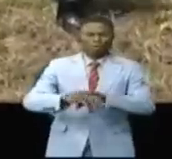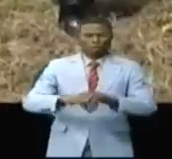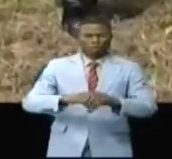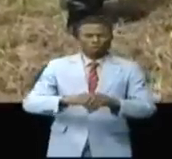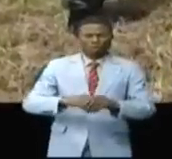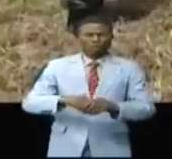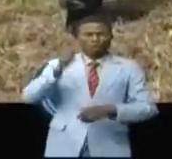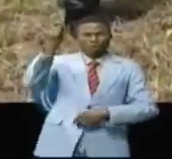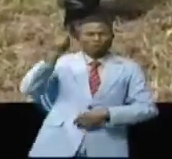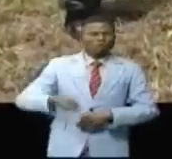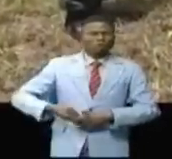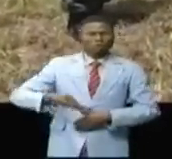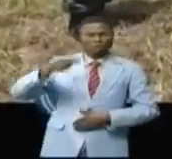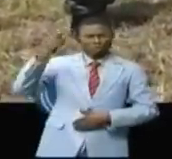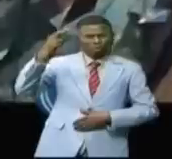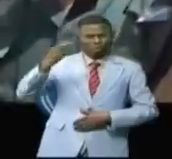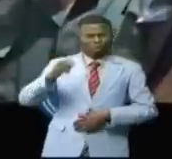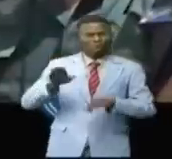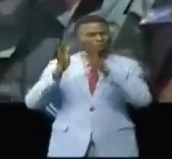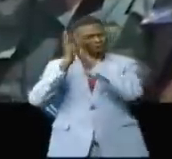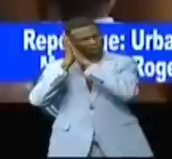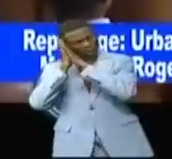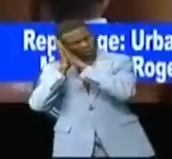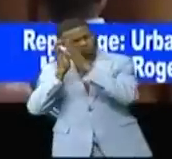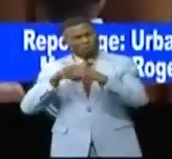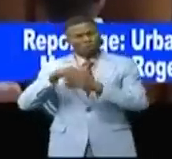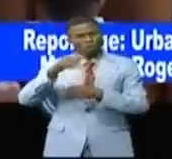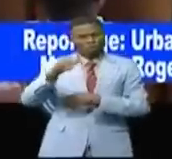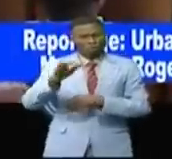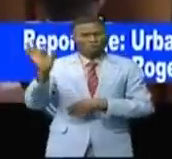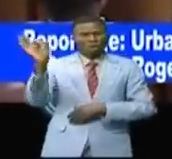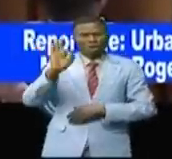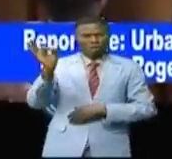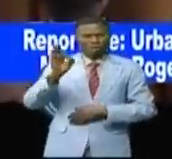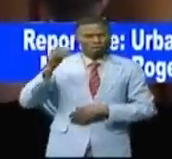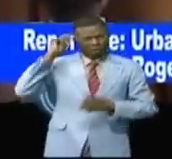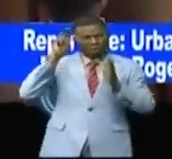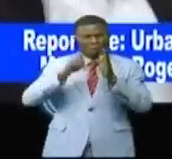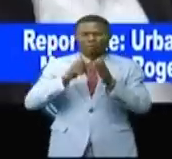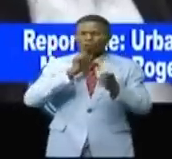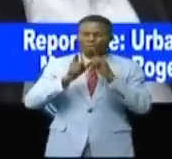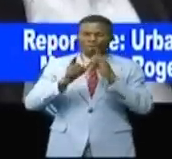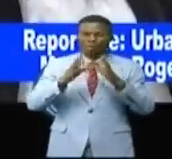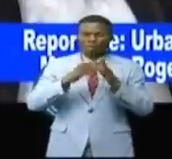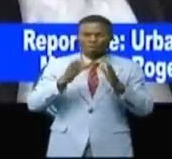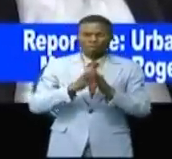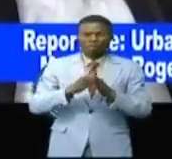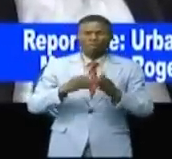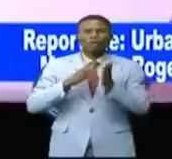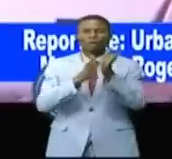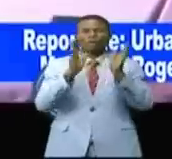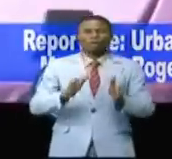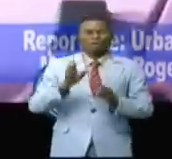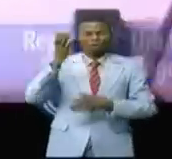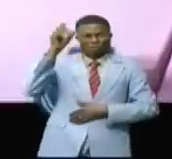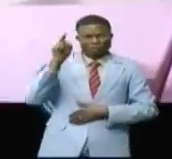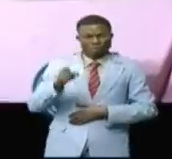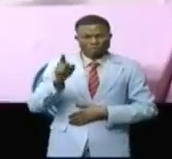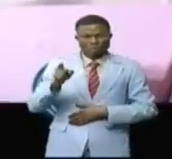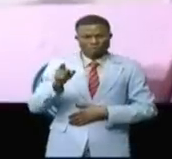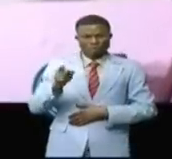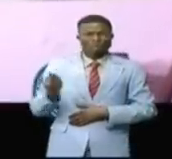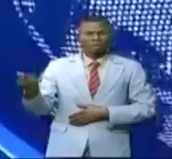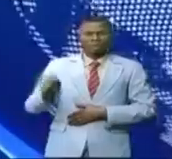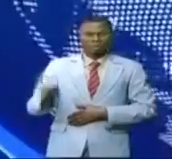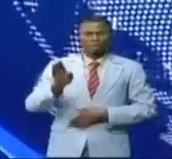héros qui dorment derrière nous enfin le gouverneur a échangé avec les leaders locaux d'oita chef lieu du territoire